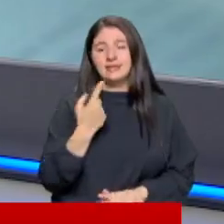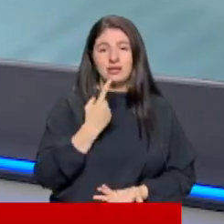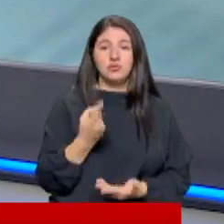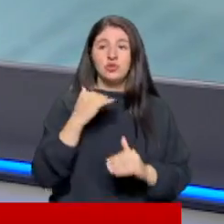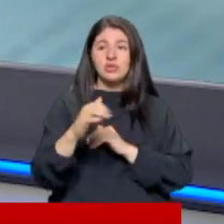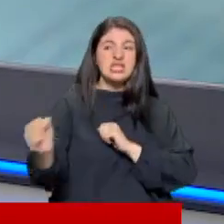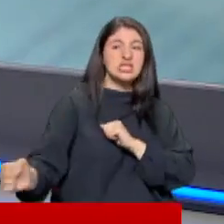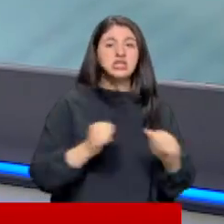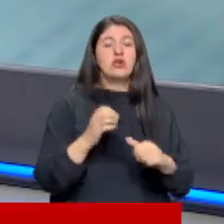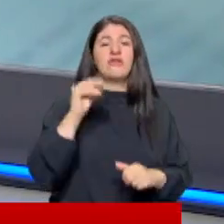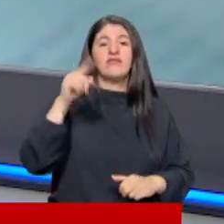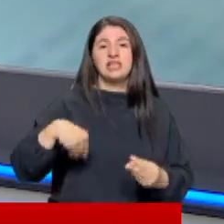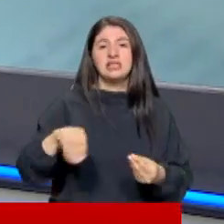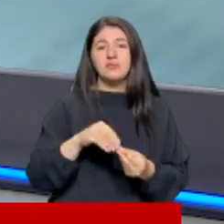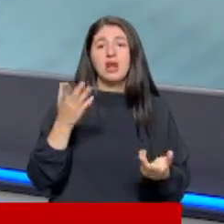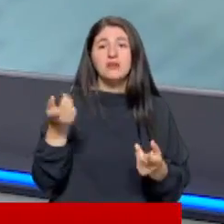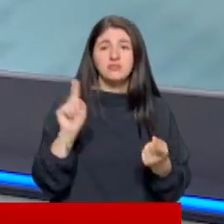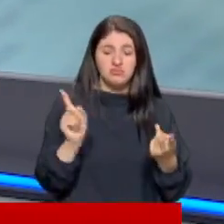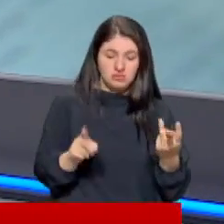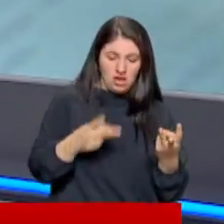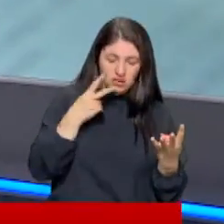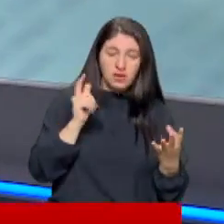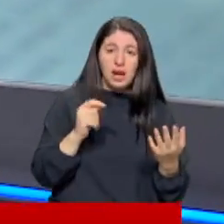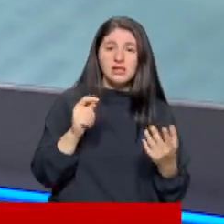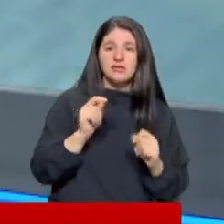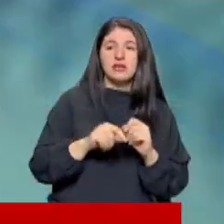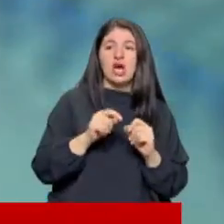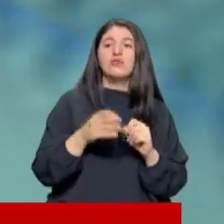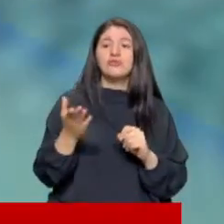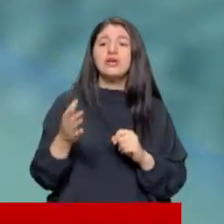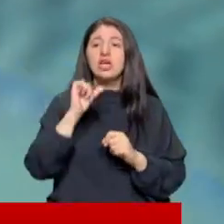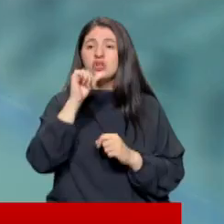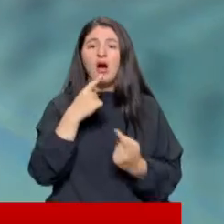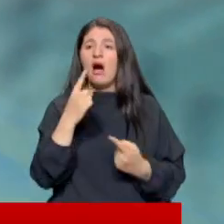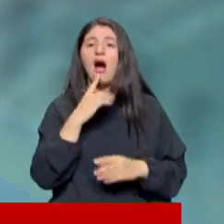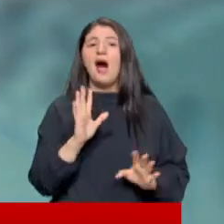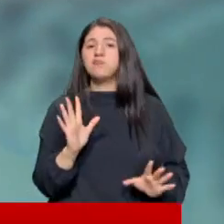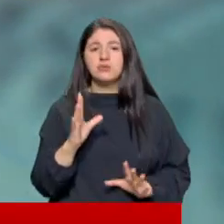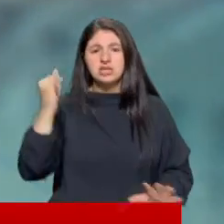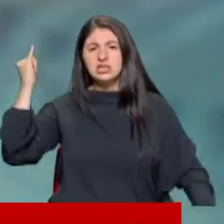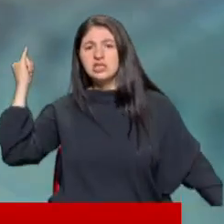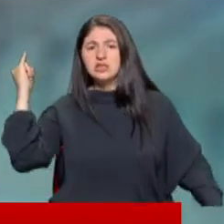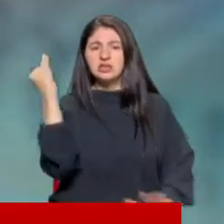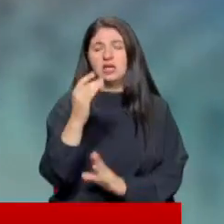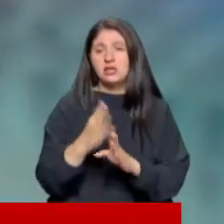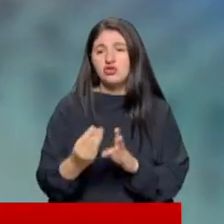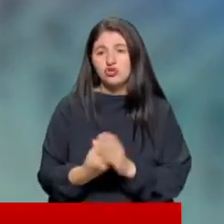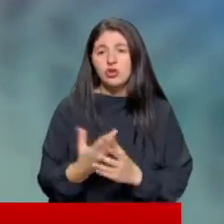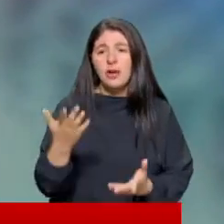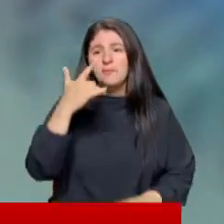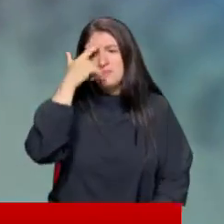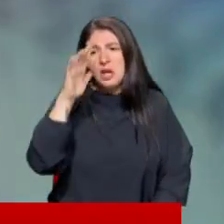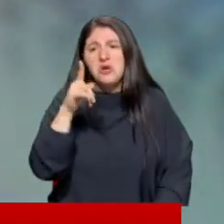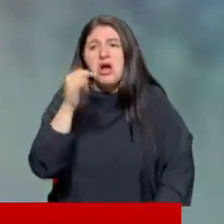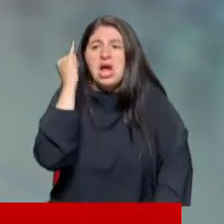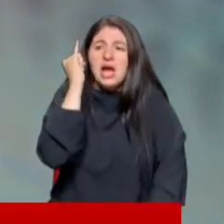Toplumda tepkiye neden olan vergi zamları ard arda açıklanırken tasarruftan hiç bahsedilmemesi eleştirilere neden oluyordu. Belki